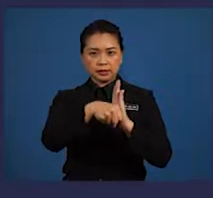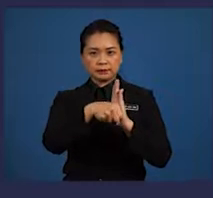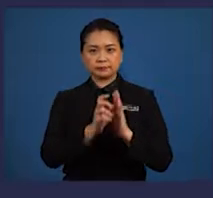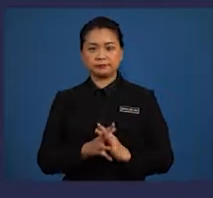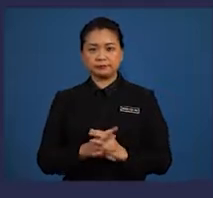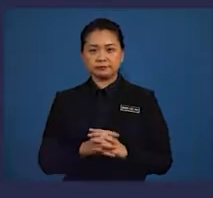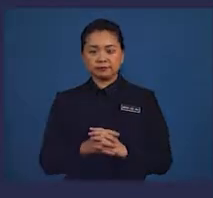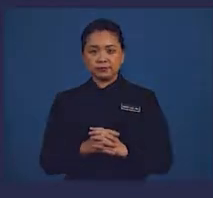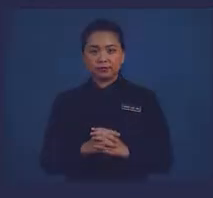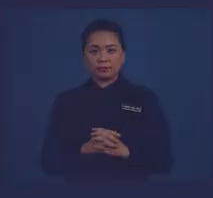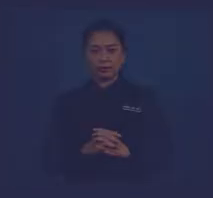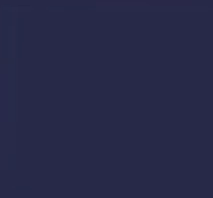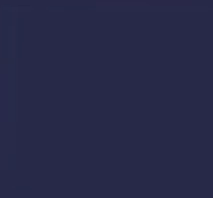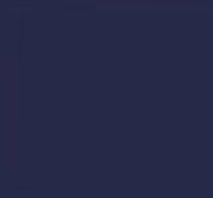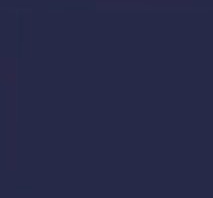Saat